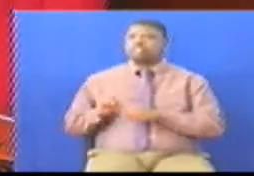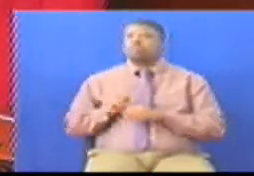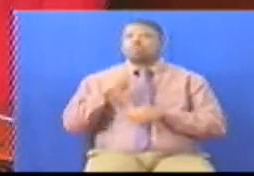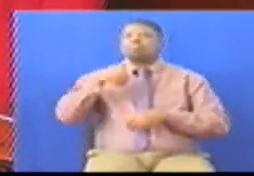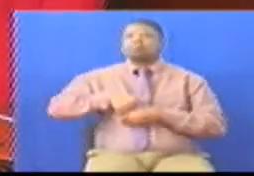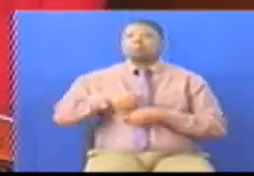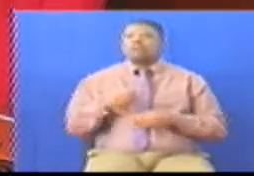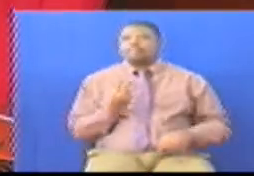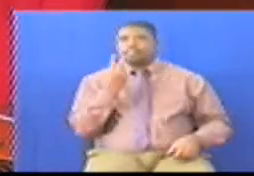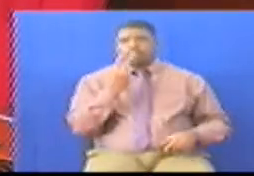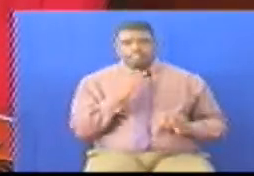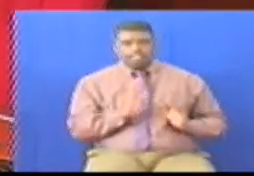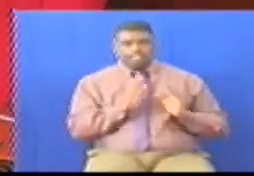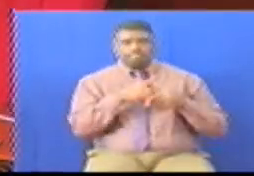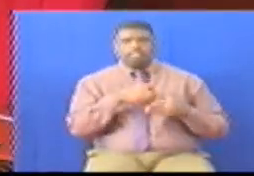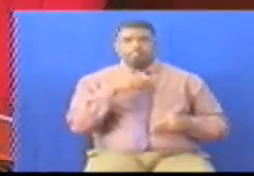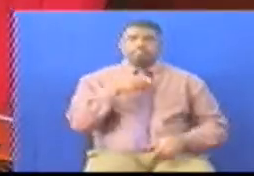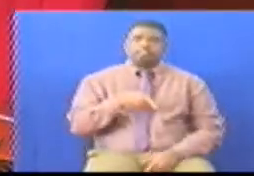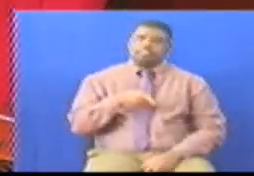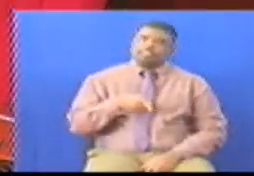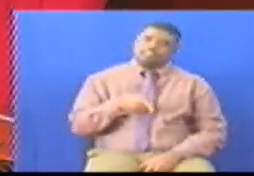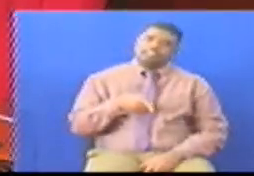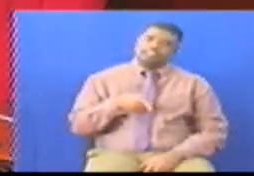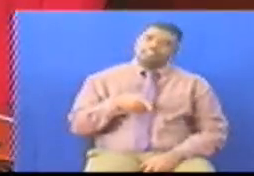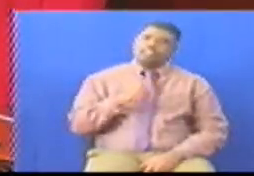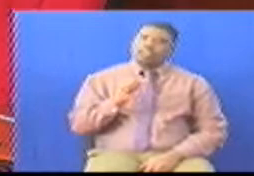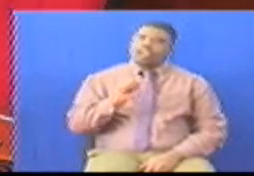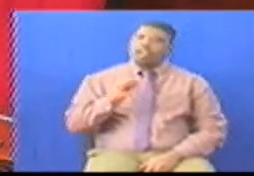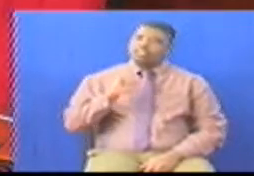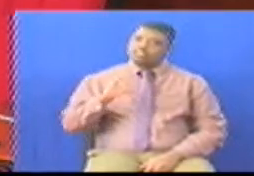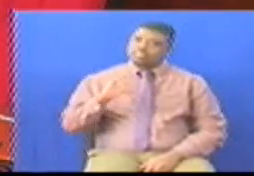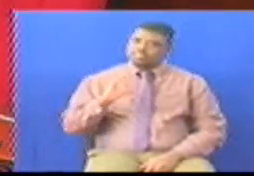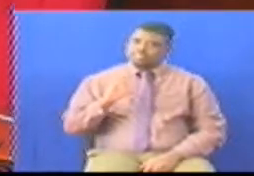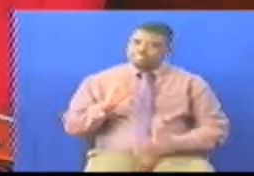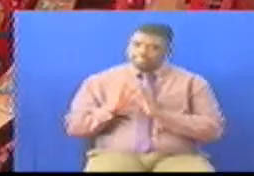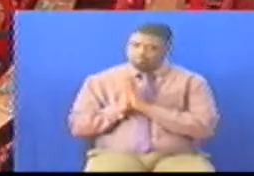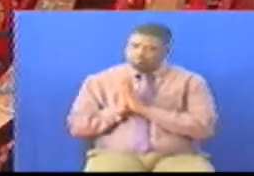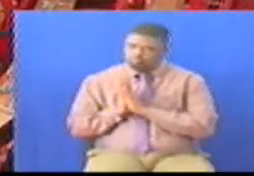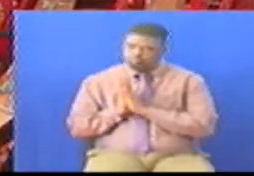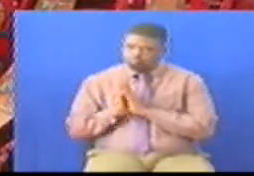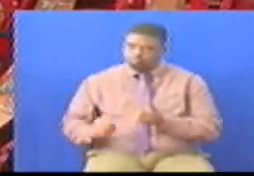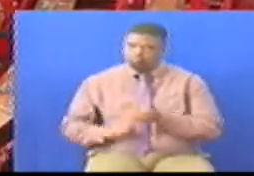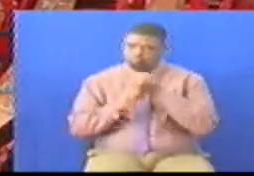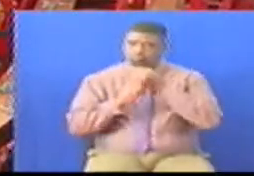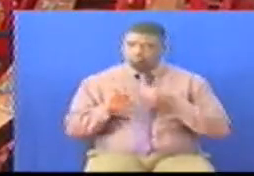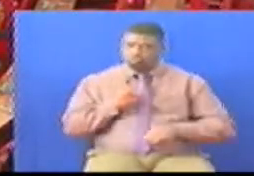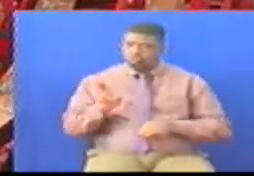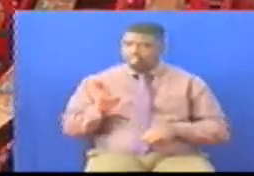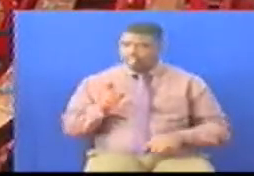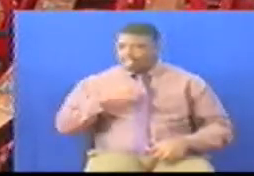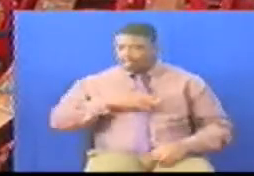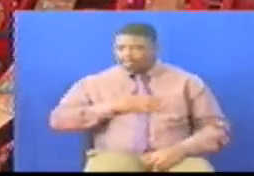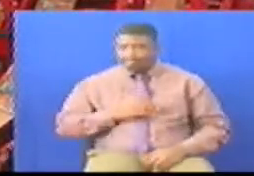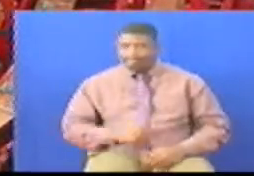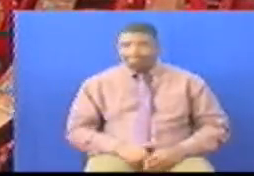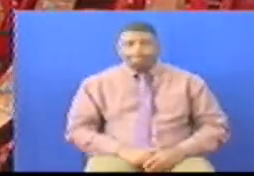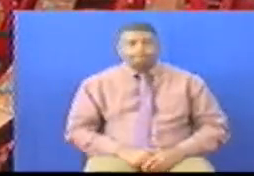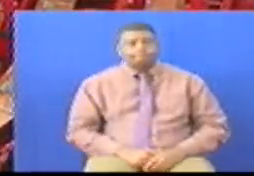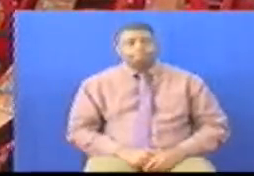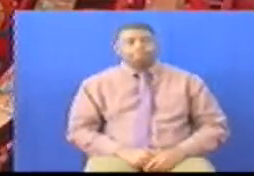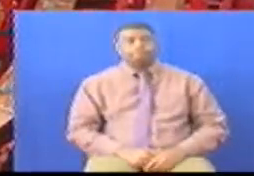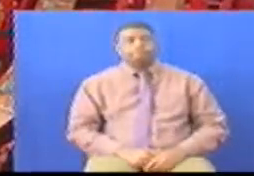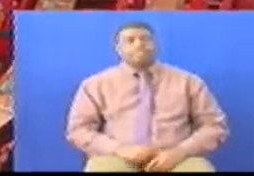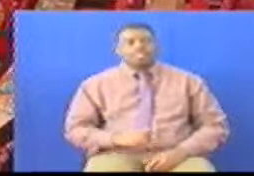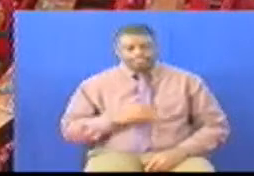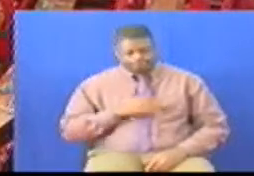wa pili katika kamati ya PSC, na kutakia kila laheri. Nikushukuru sana, asante sana. Naunga mkono hoja, asante. Asante